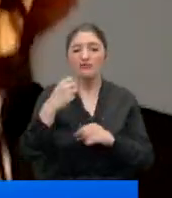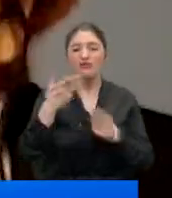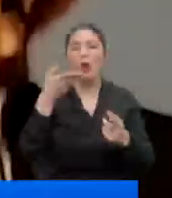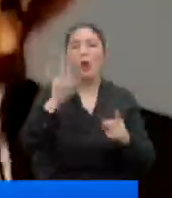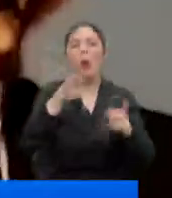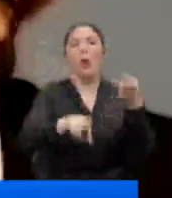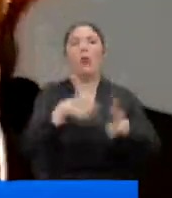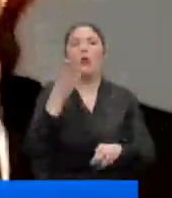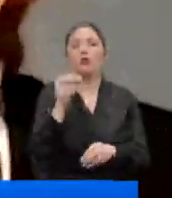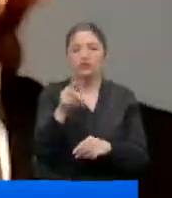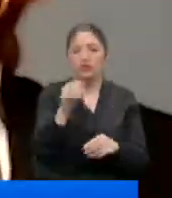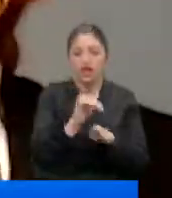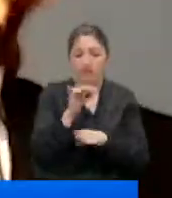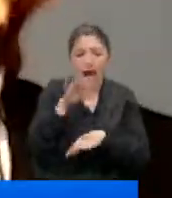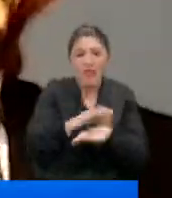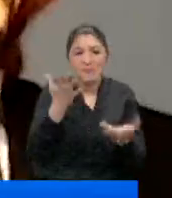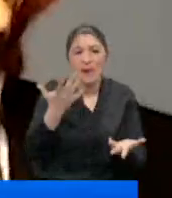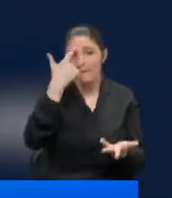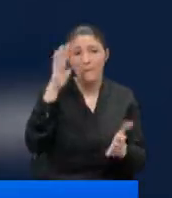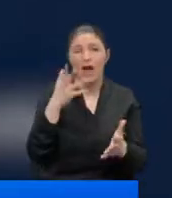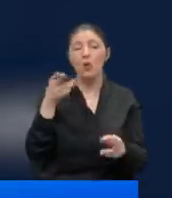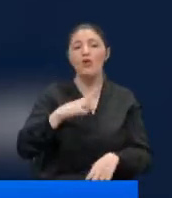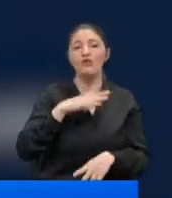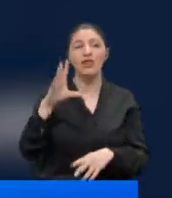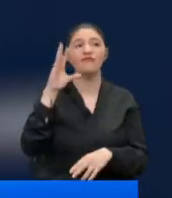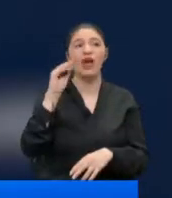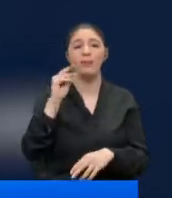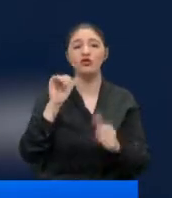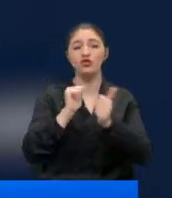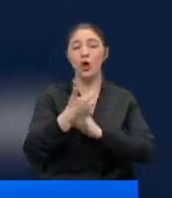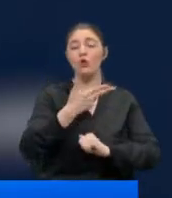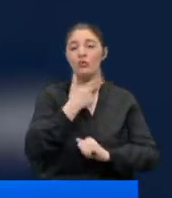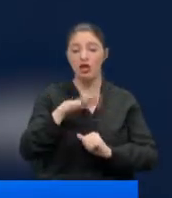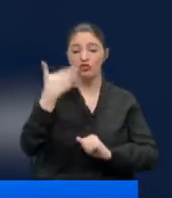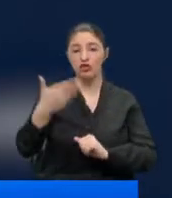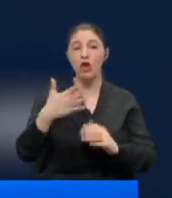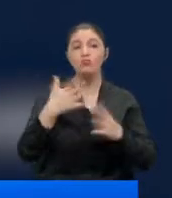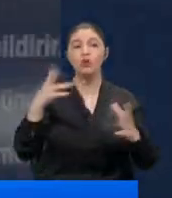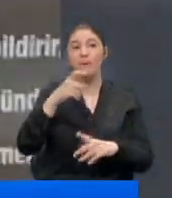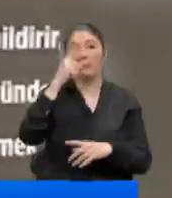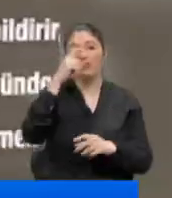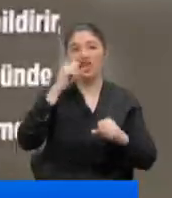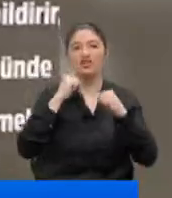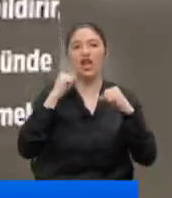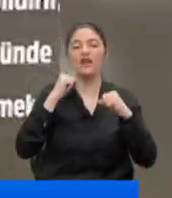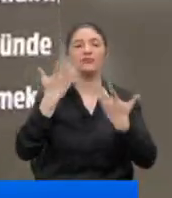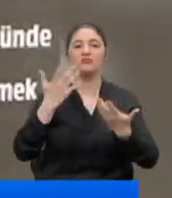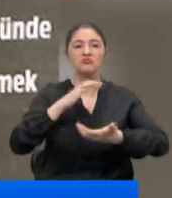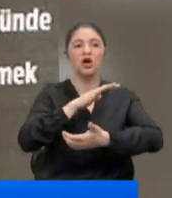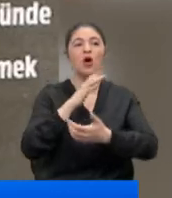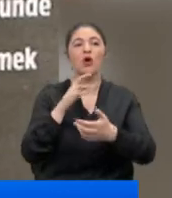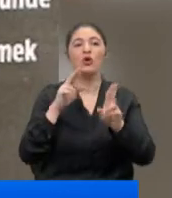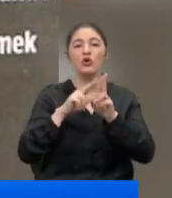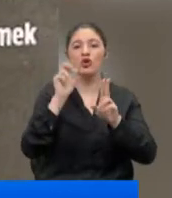kurban gidiyor. Şu yaşadığımız anda bile belki gidiyordur. Fenerbahçe Spor Kulübü'nün ardından büyük Beşiktaş taraftarı kol koladan